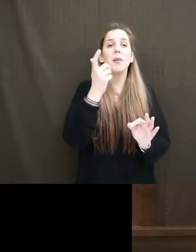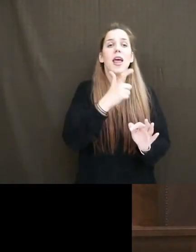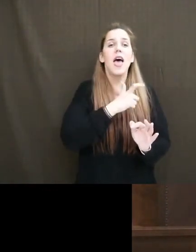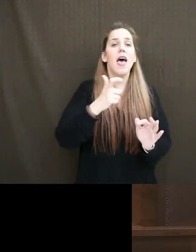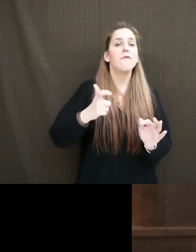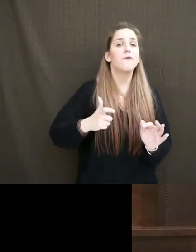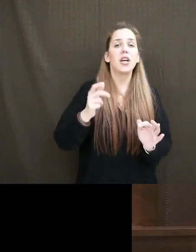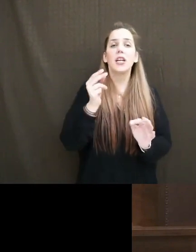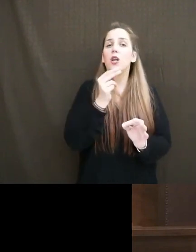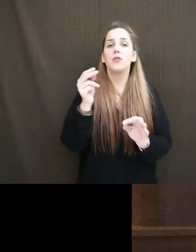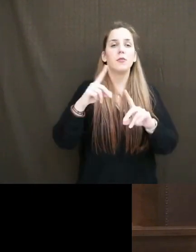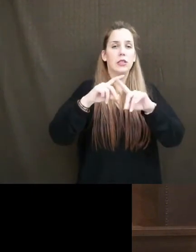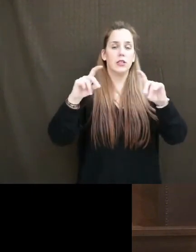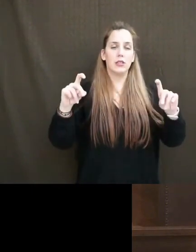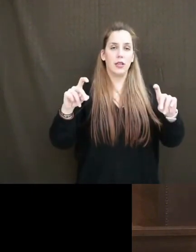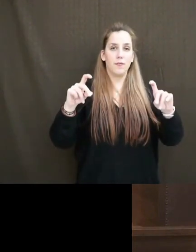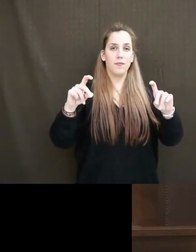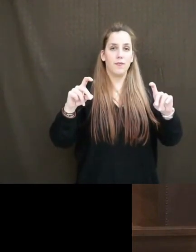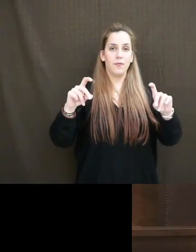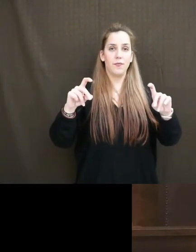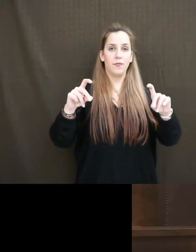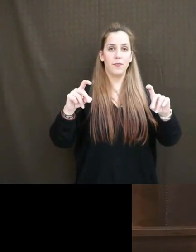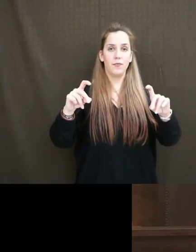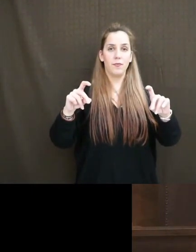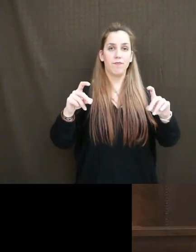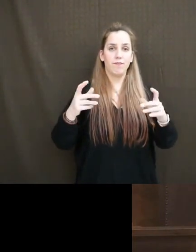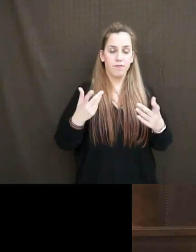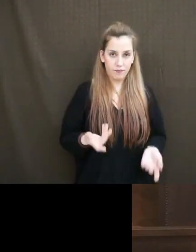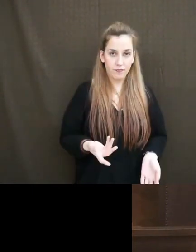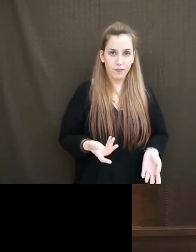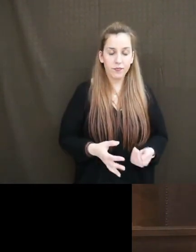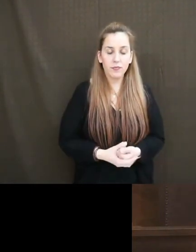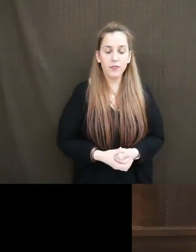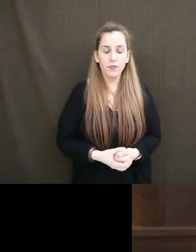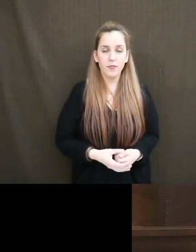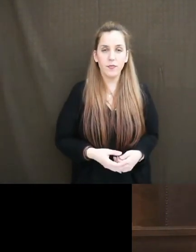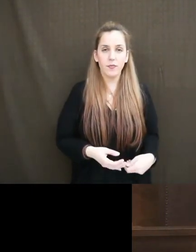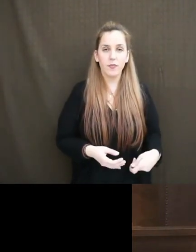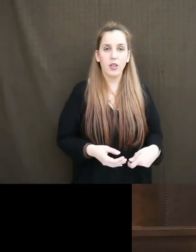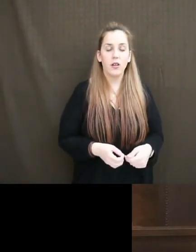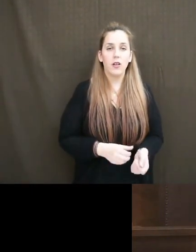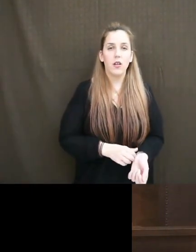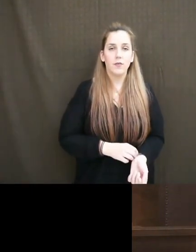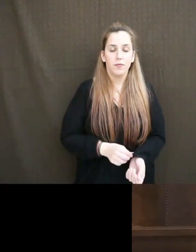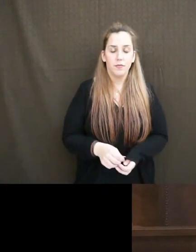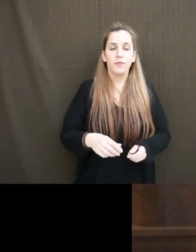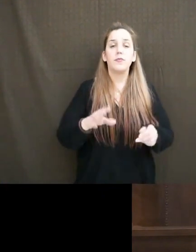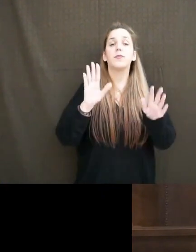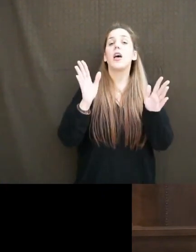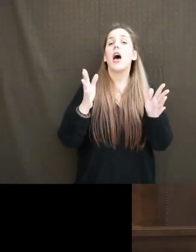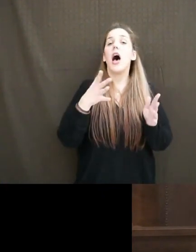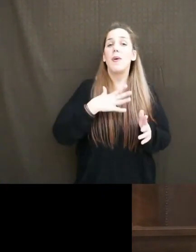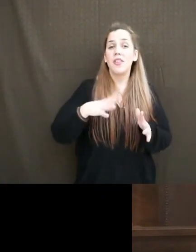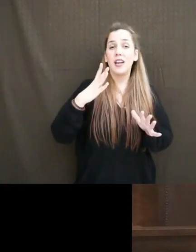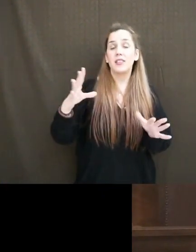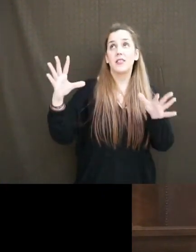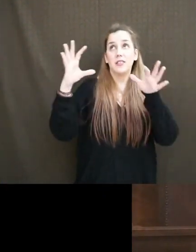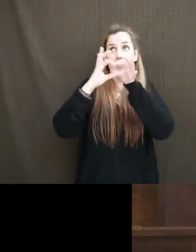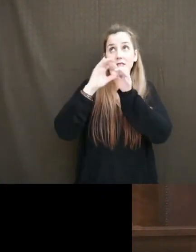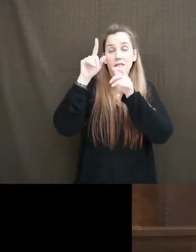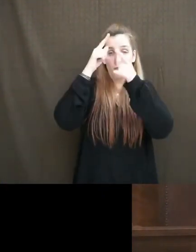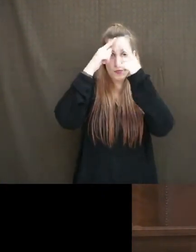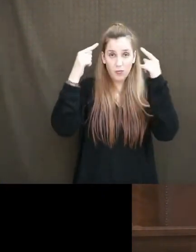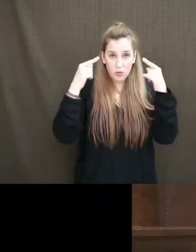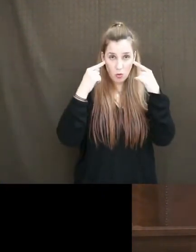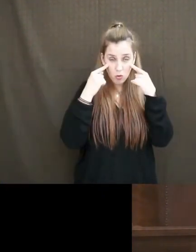Αλλά σήμερα, για να με δέχεται, πρέπει να διαβάζω τη γραφή μου, πρέπει να προσεύχομαι 15 λεπτά, να δίνω χρήματα και να μην λείπω. Όλα